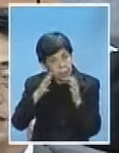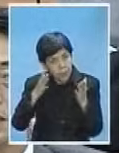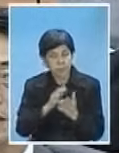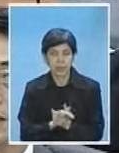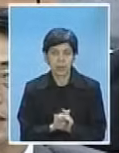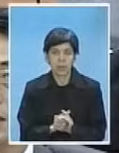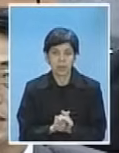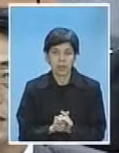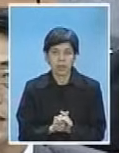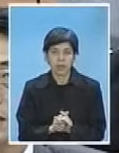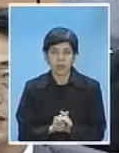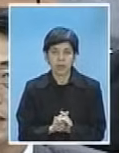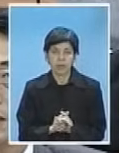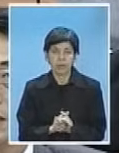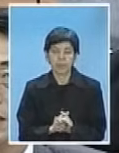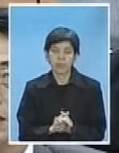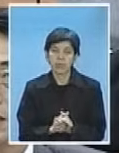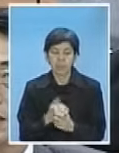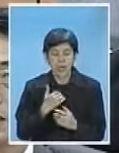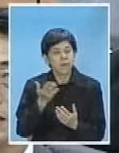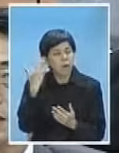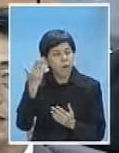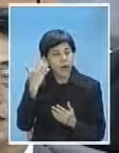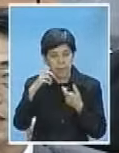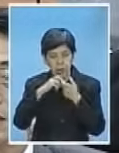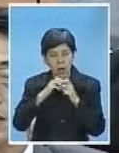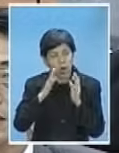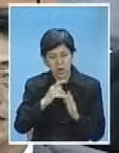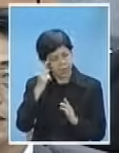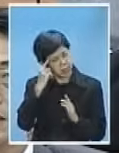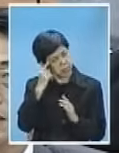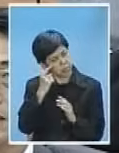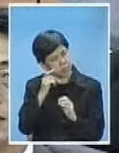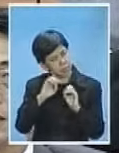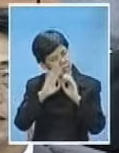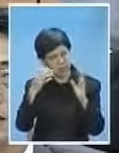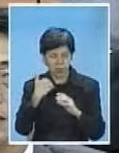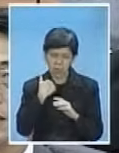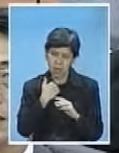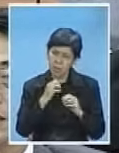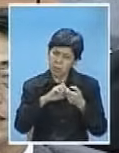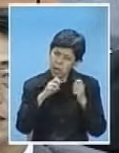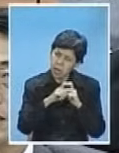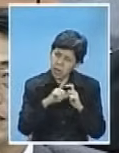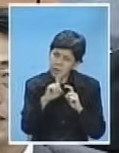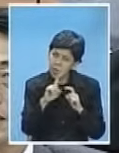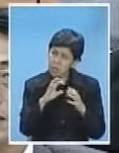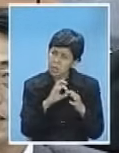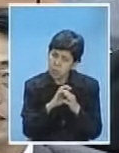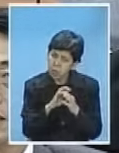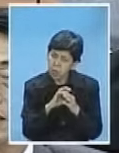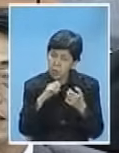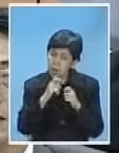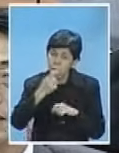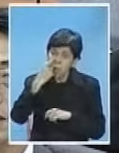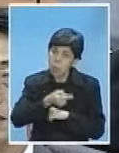ล้วก็สถานการณ์ที่เกิดขึ้นบางคนก็สับสนนึกว่ามันเป็นเหตุการณ์ที่เกิดขึ้นเป็นป